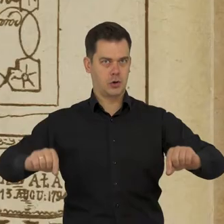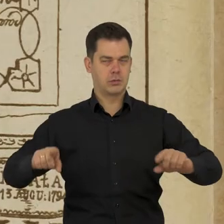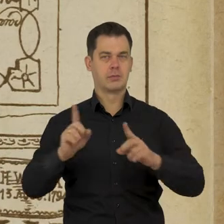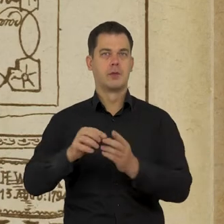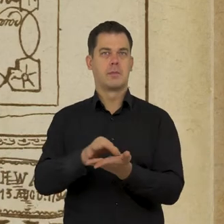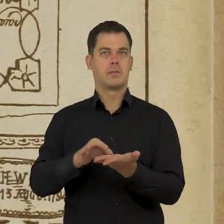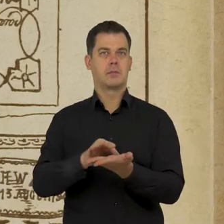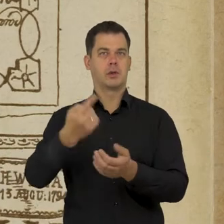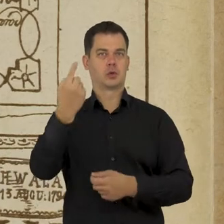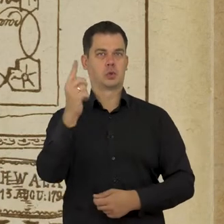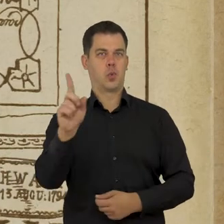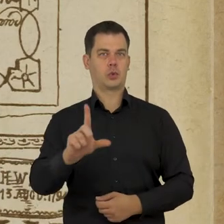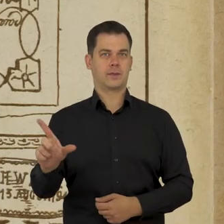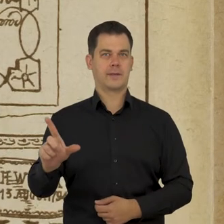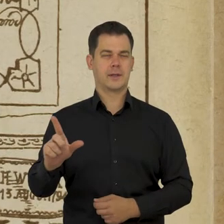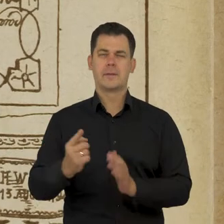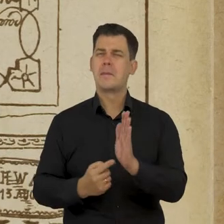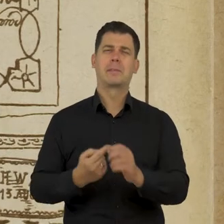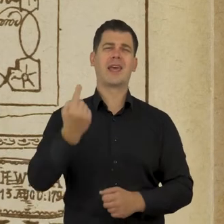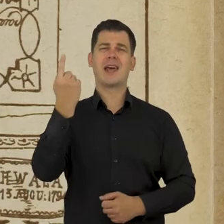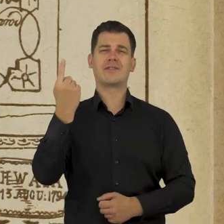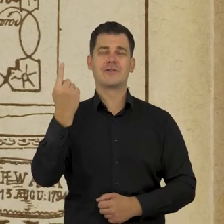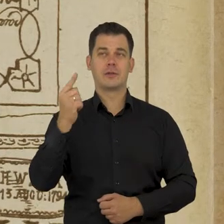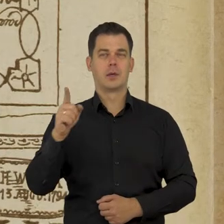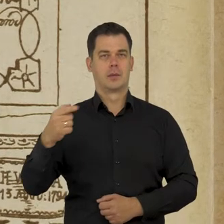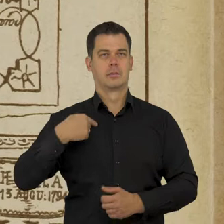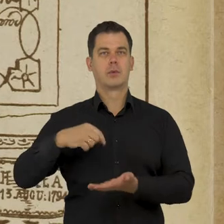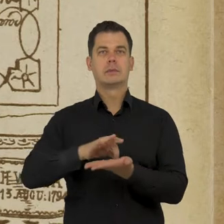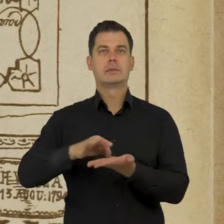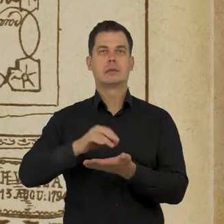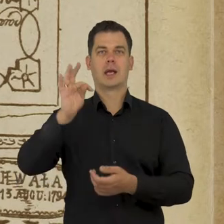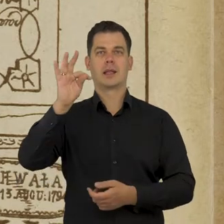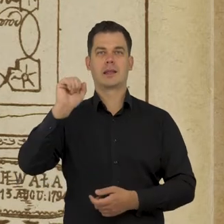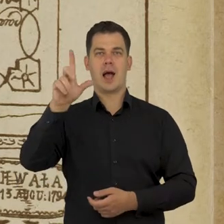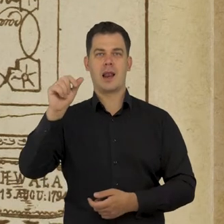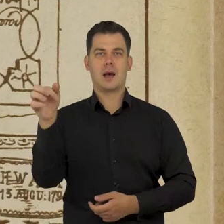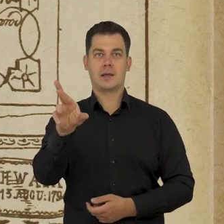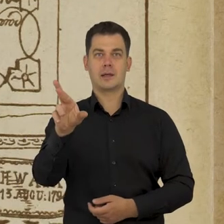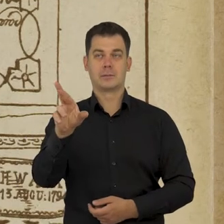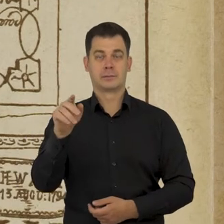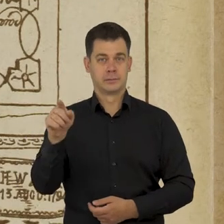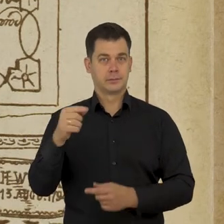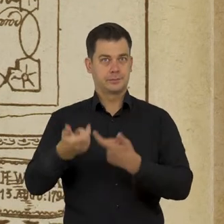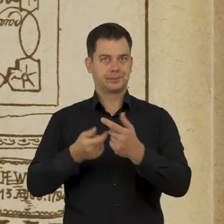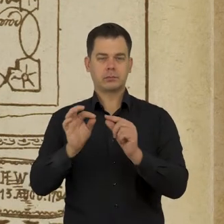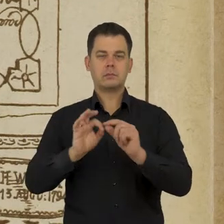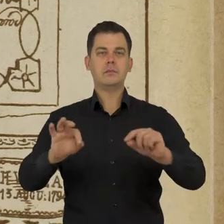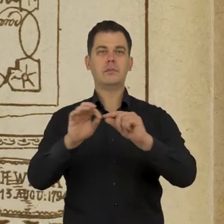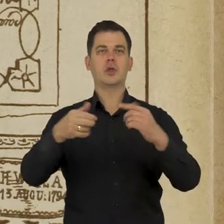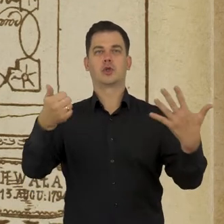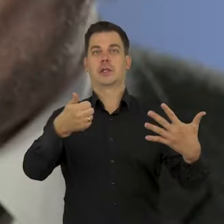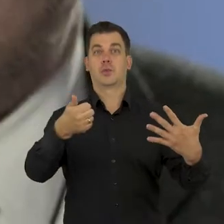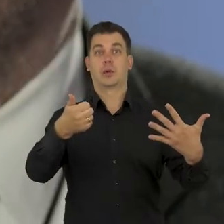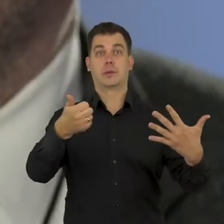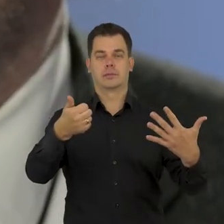banknoty, jak i monety nominowane w złotych. Taką pierwszą monetą nominowaną w złotych była moneta talarowa, to znaczy moneta